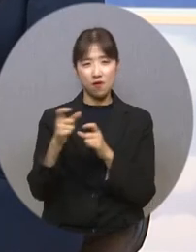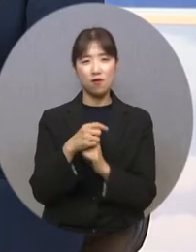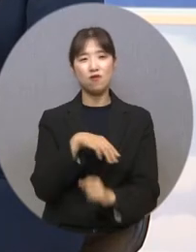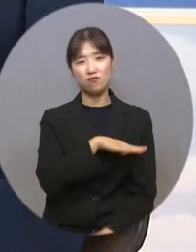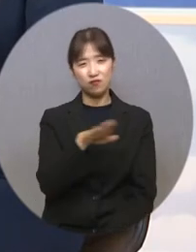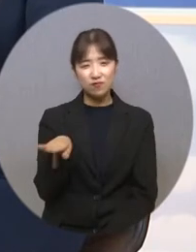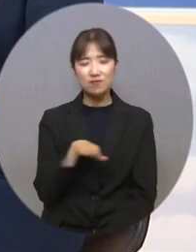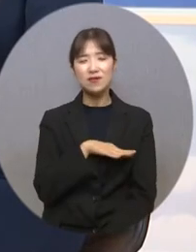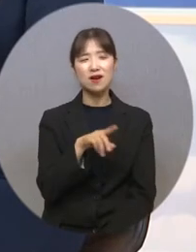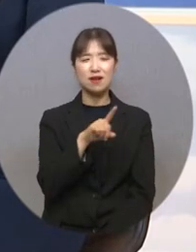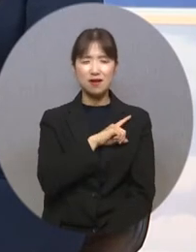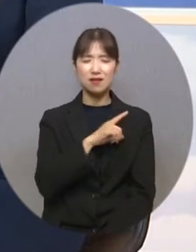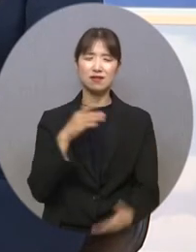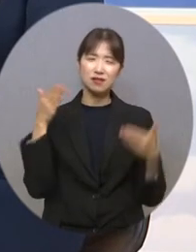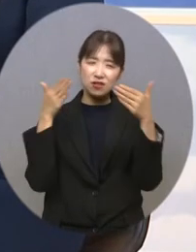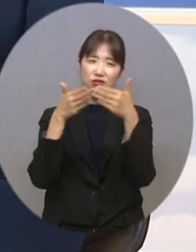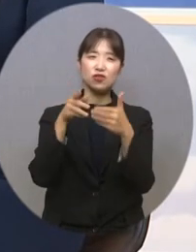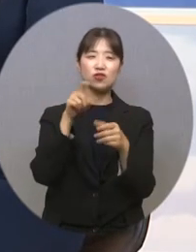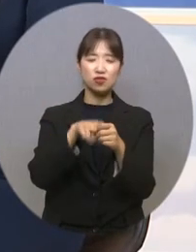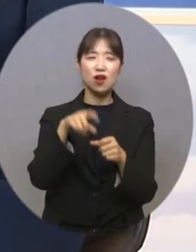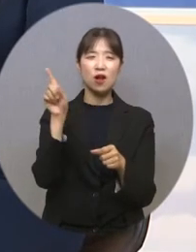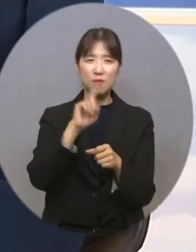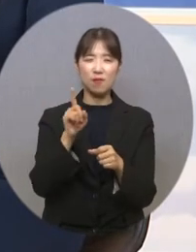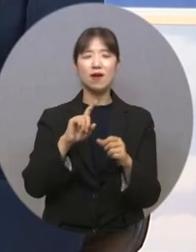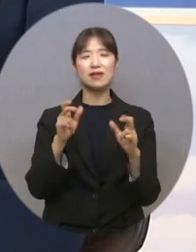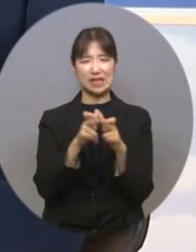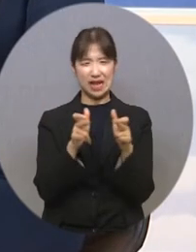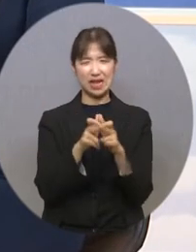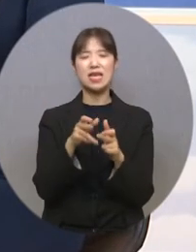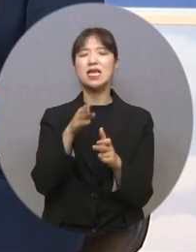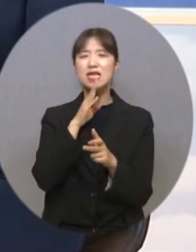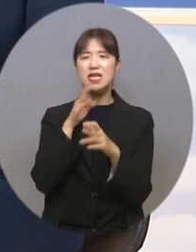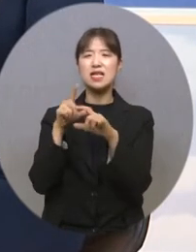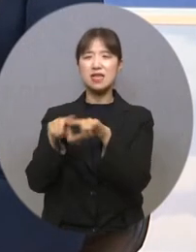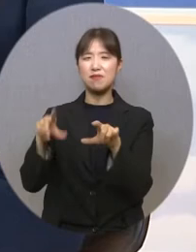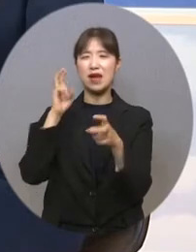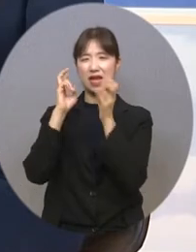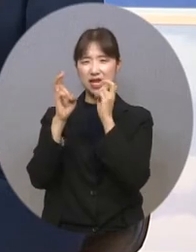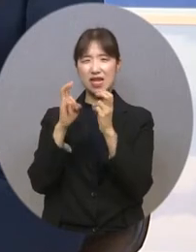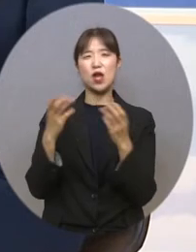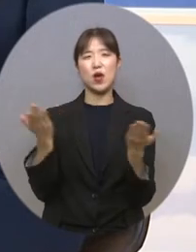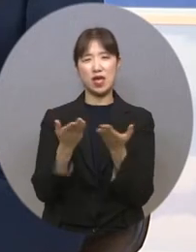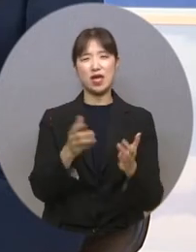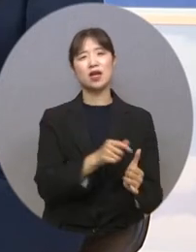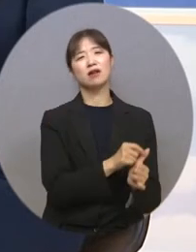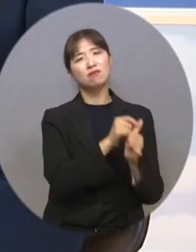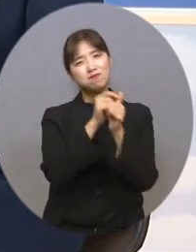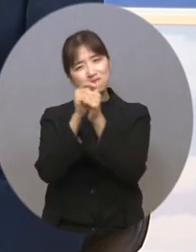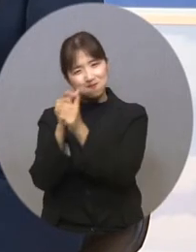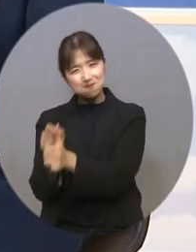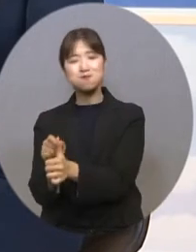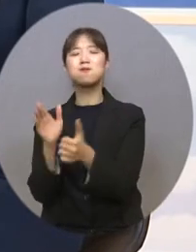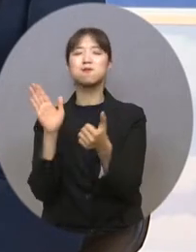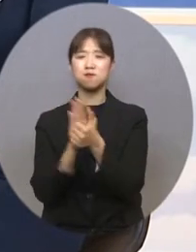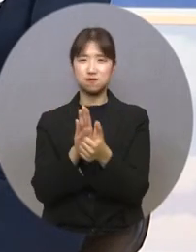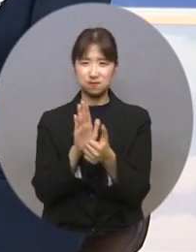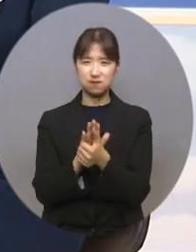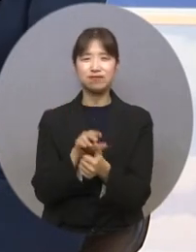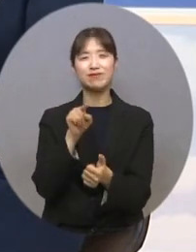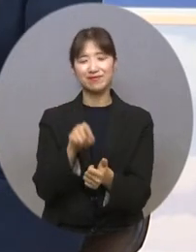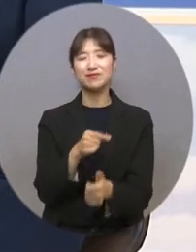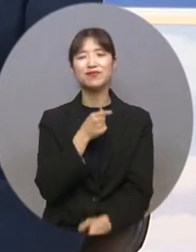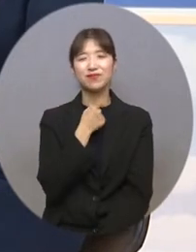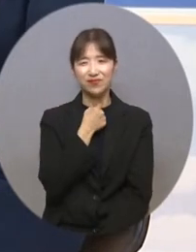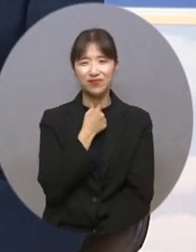최고로 추구하는 부분들은 장애인 고용 창출을 하고 그들이 좋은 어떤 곳에서 일할 수 있는 그런 계기가